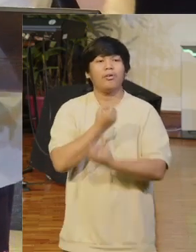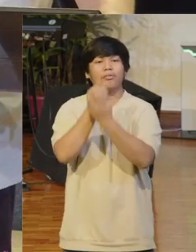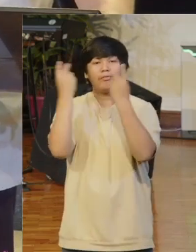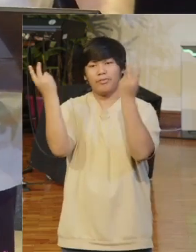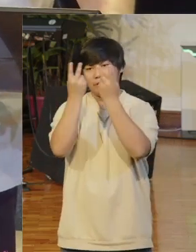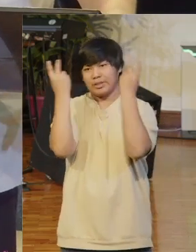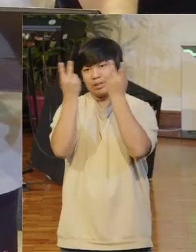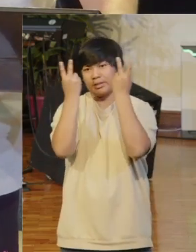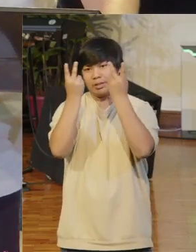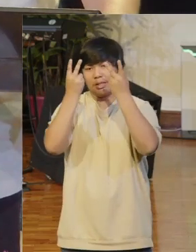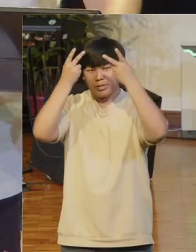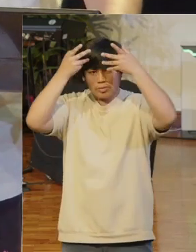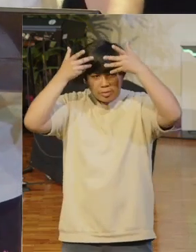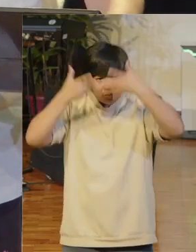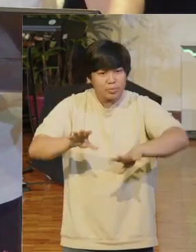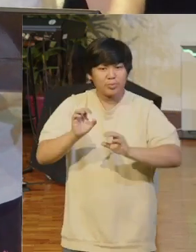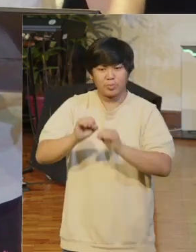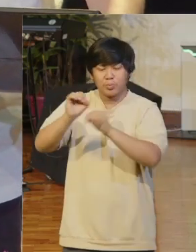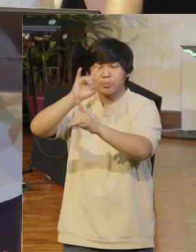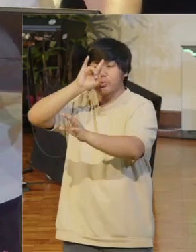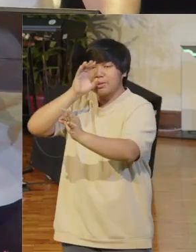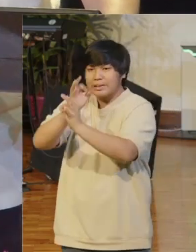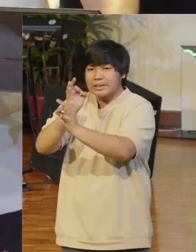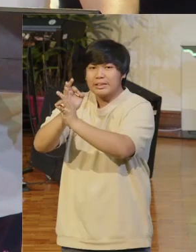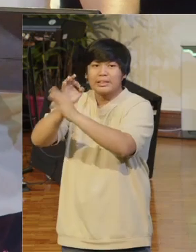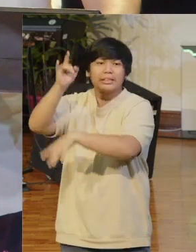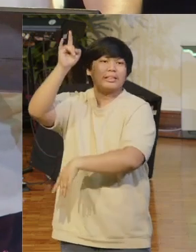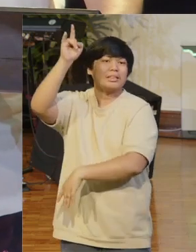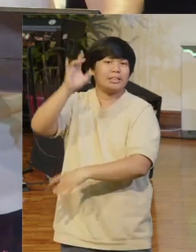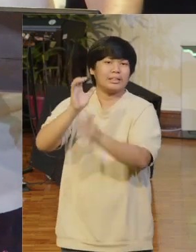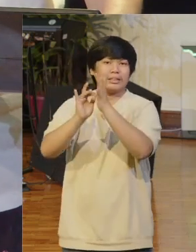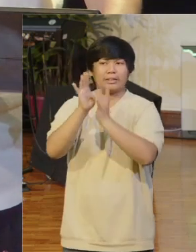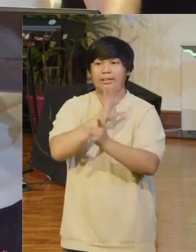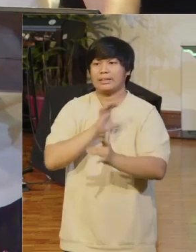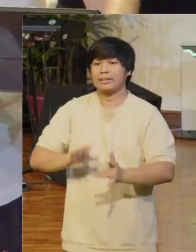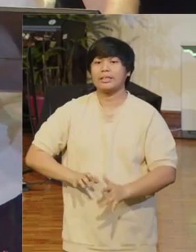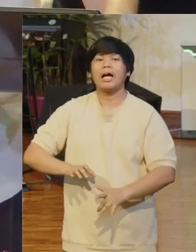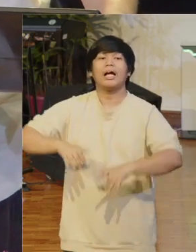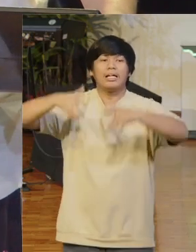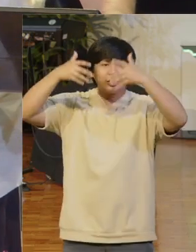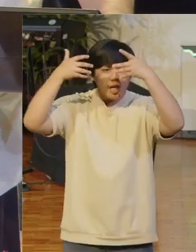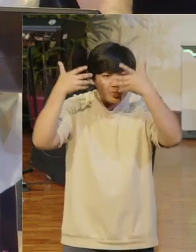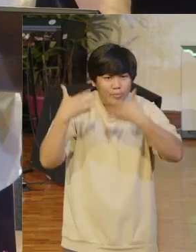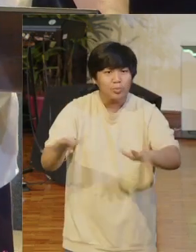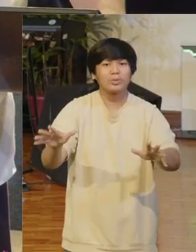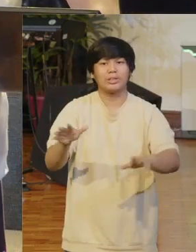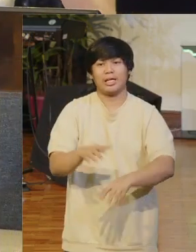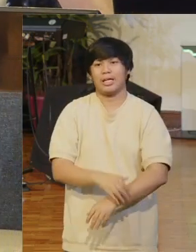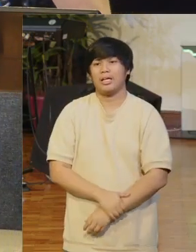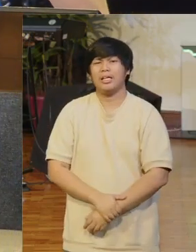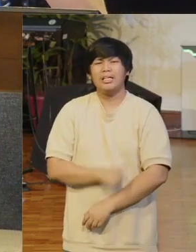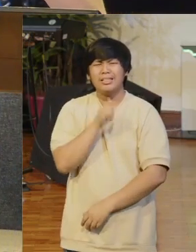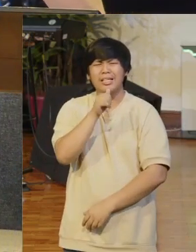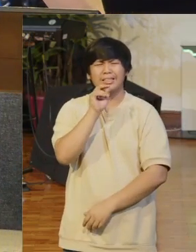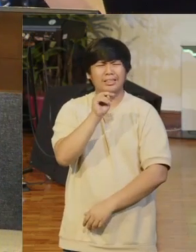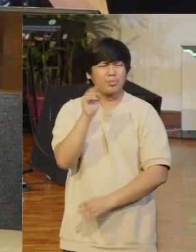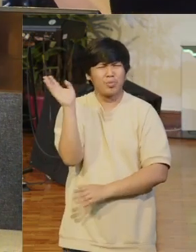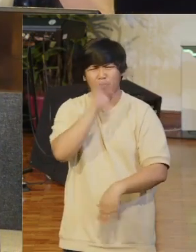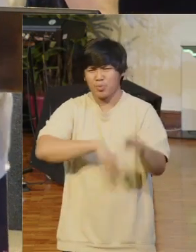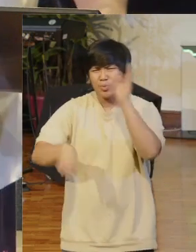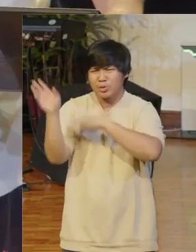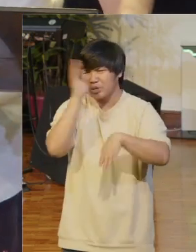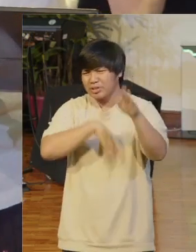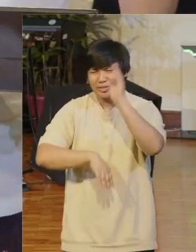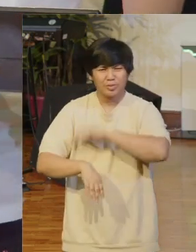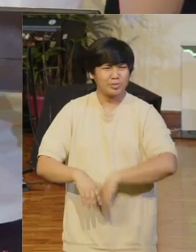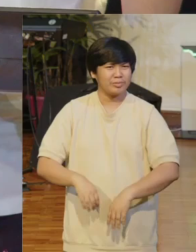na nananampalataya na sa Kanya. Kahit na ano pang paghihirap ang dinadanas natin sa buhay na ito, sa